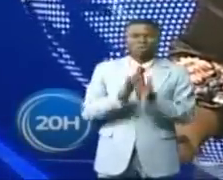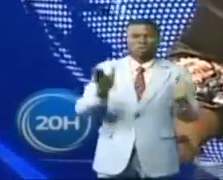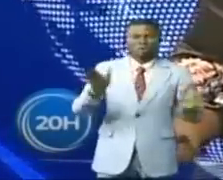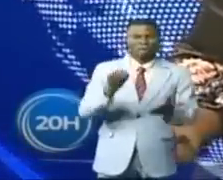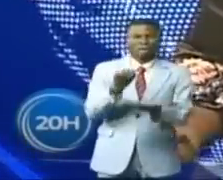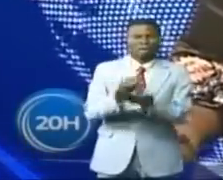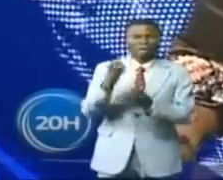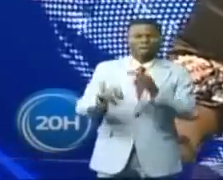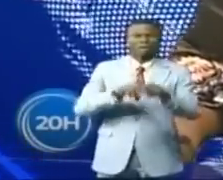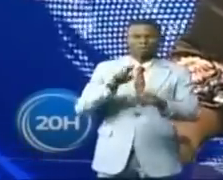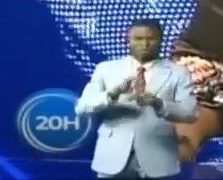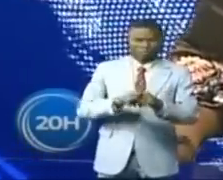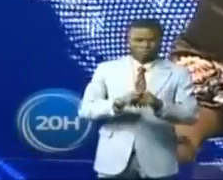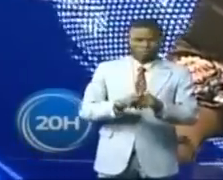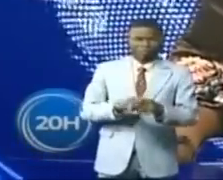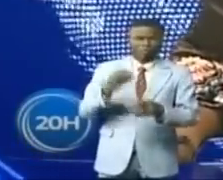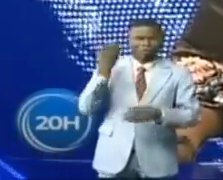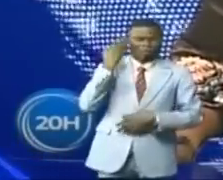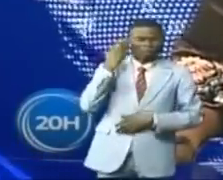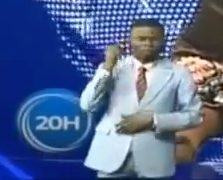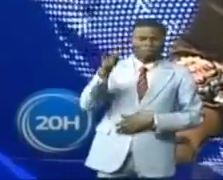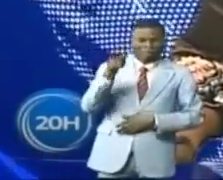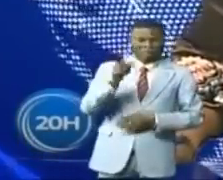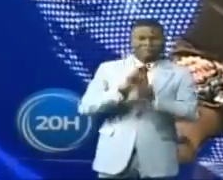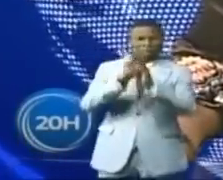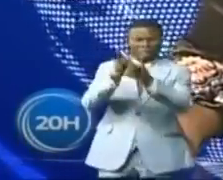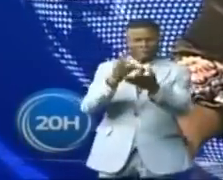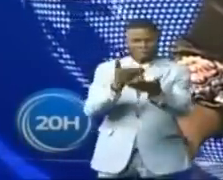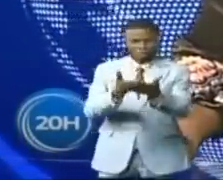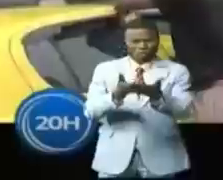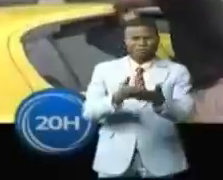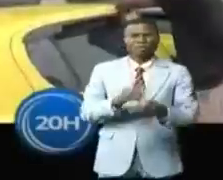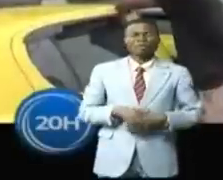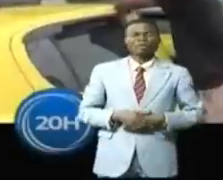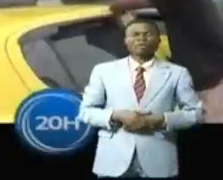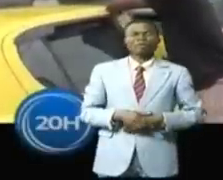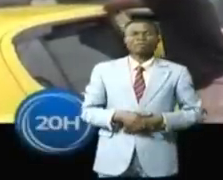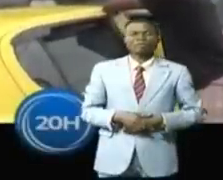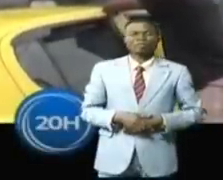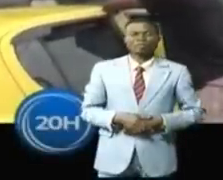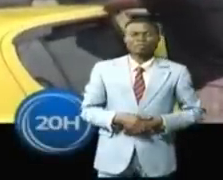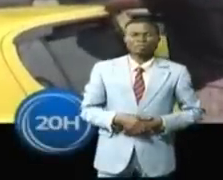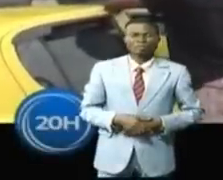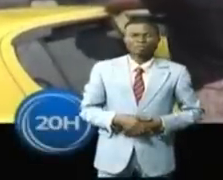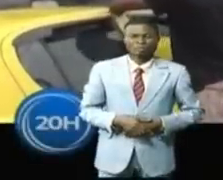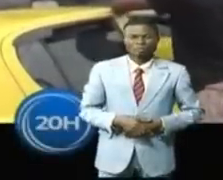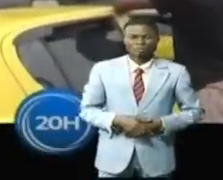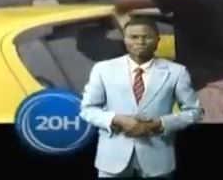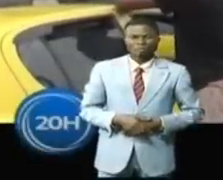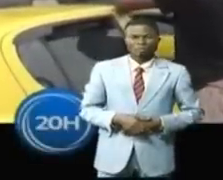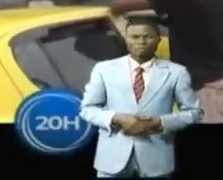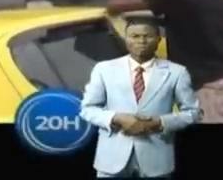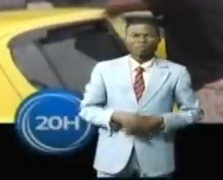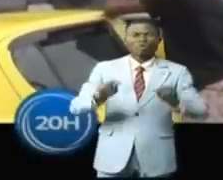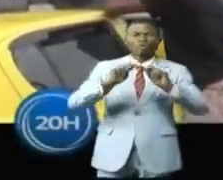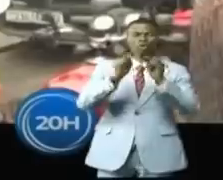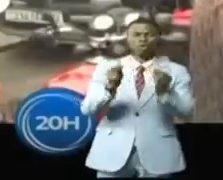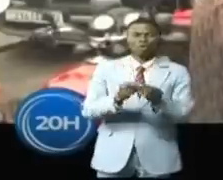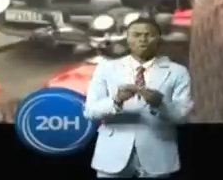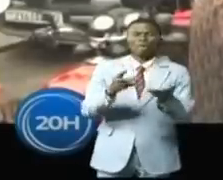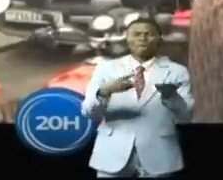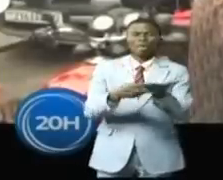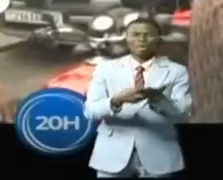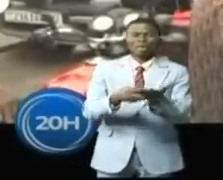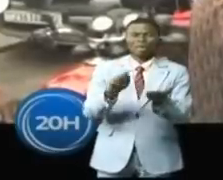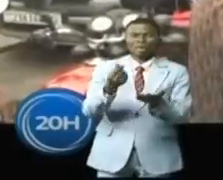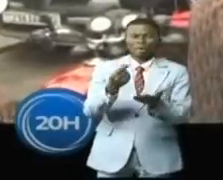l'économie nationale, Célestin Tuti, par nos reporters. Guylain Kassou. La nouvelle structure de prix du carburant